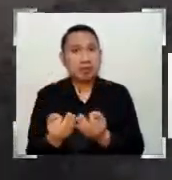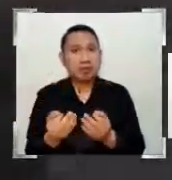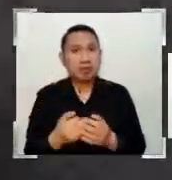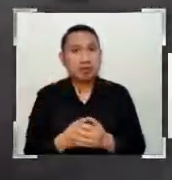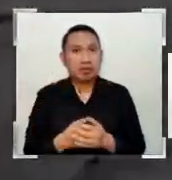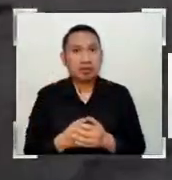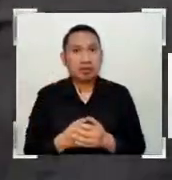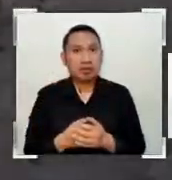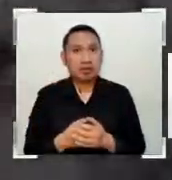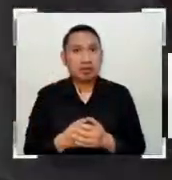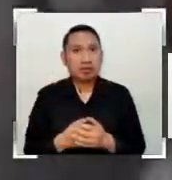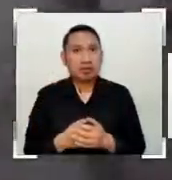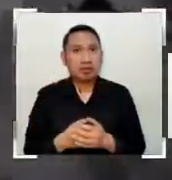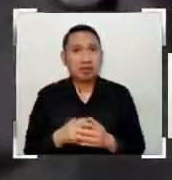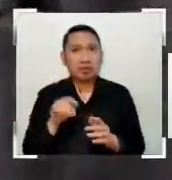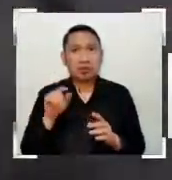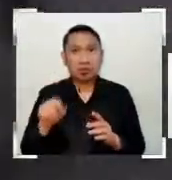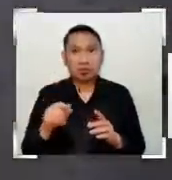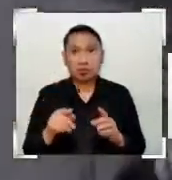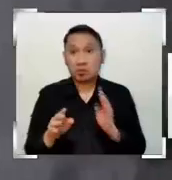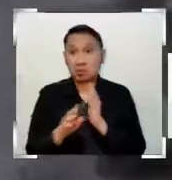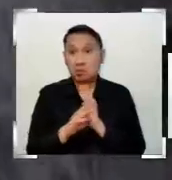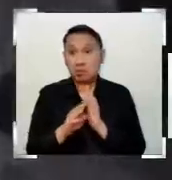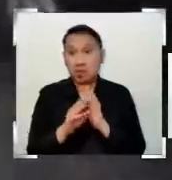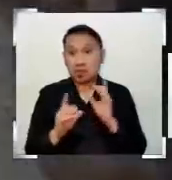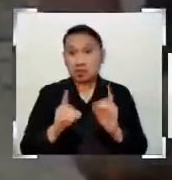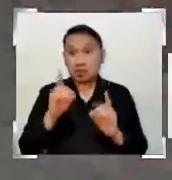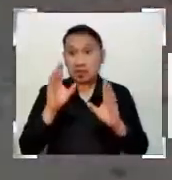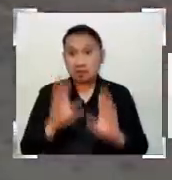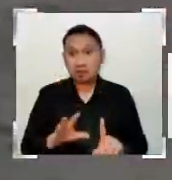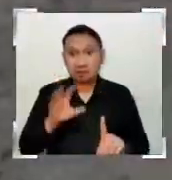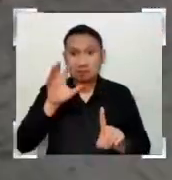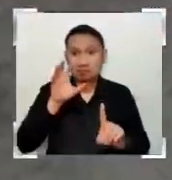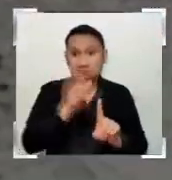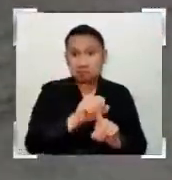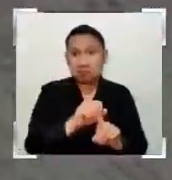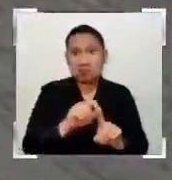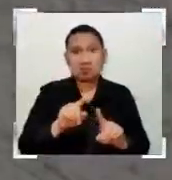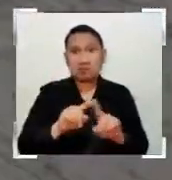nakakulong na ang bus driver na si Joseph Olpindo na tumangging magbigay ng pahayag.